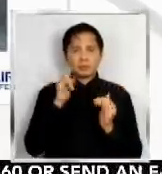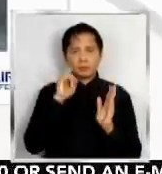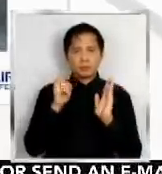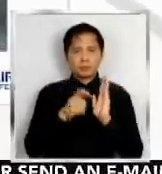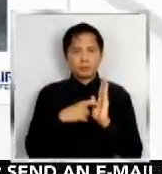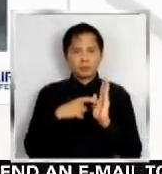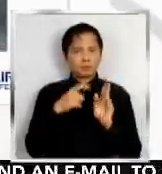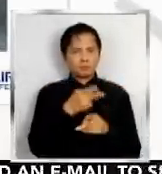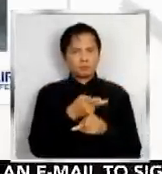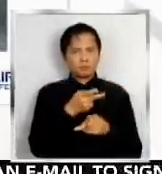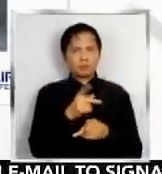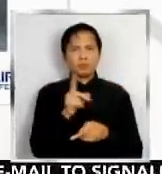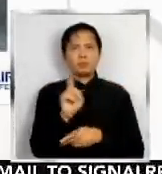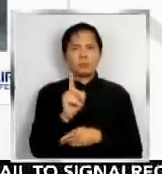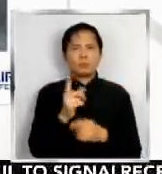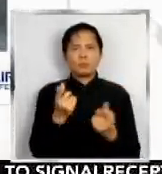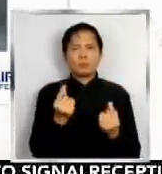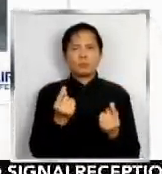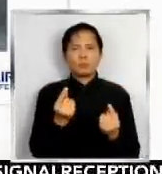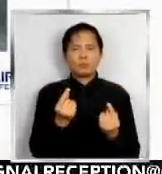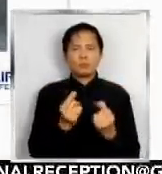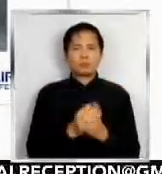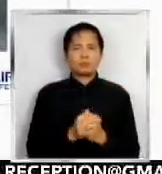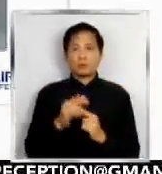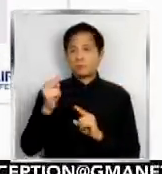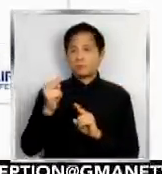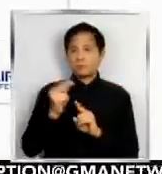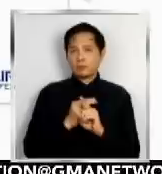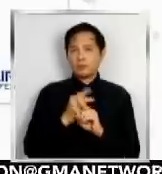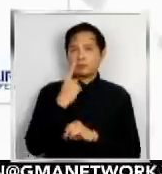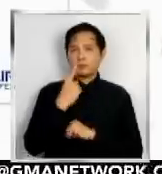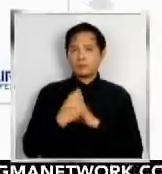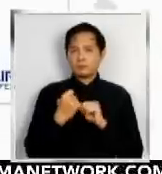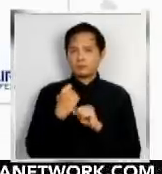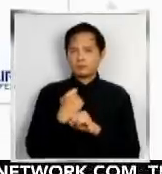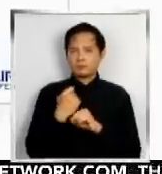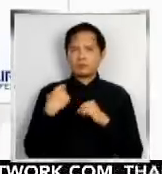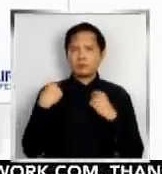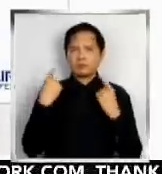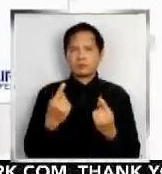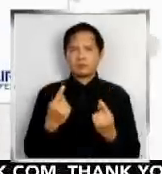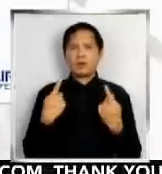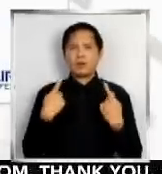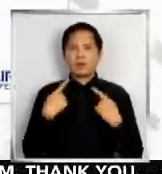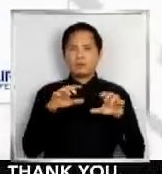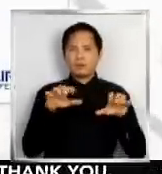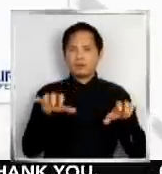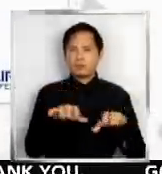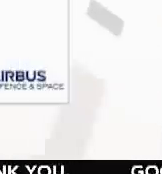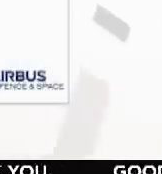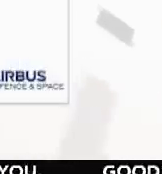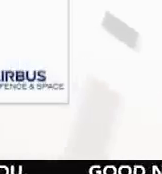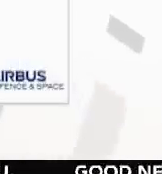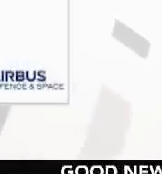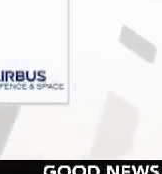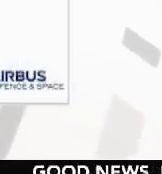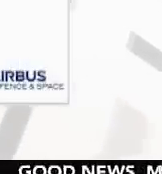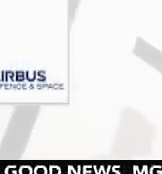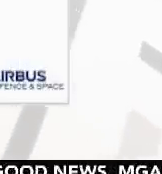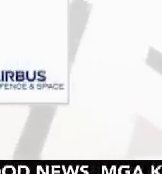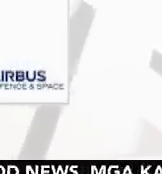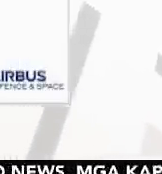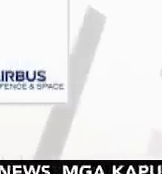Reef. Mula noong Nobyembre ng isang taon, may mga naganap daw muling construction ngayong Marso. May indikasyon din daw